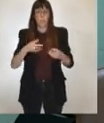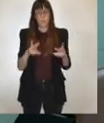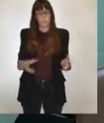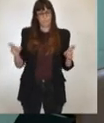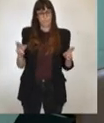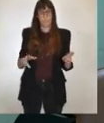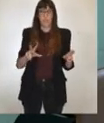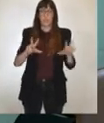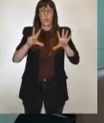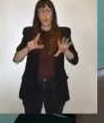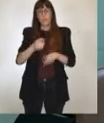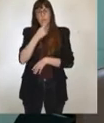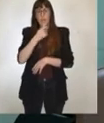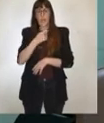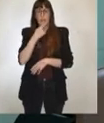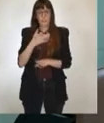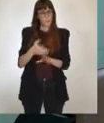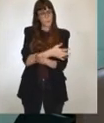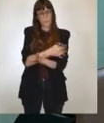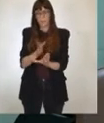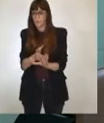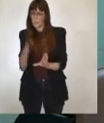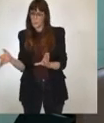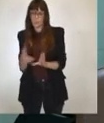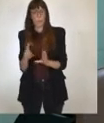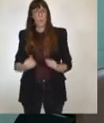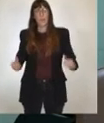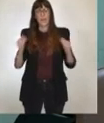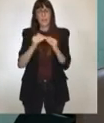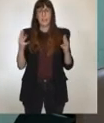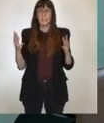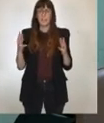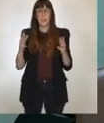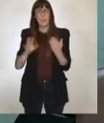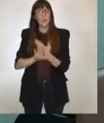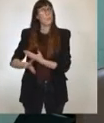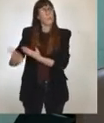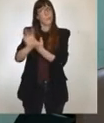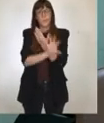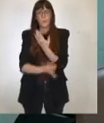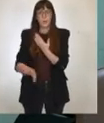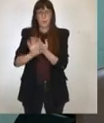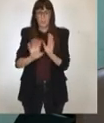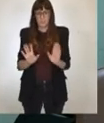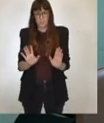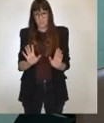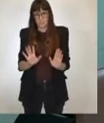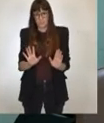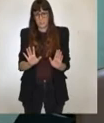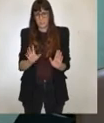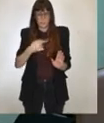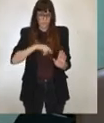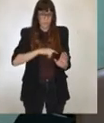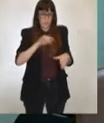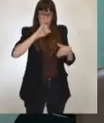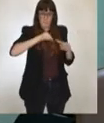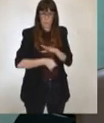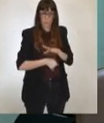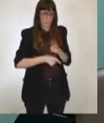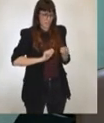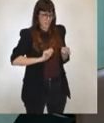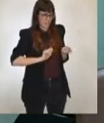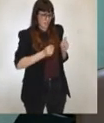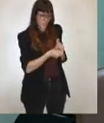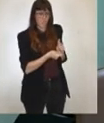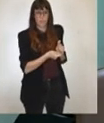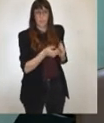et les hommes, mais on a vraiment entamé cette démarche-là, et j'ose espérer qu'elle sera autrement plus structurante que